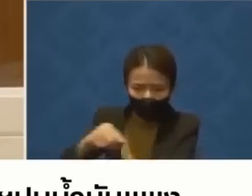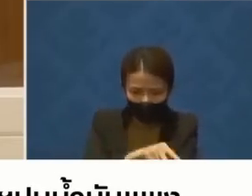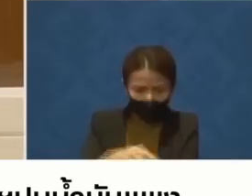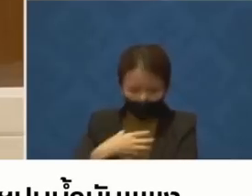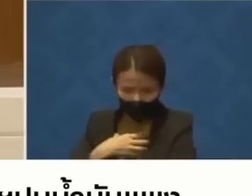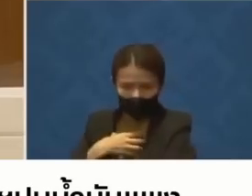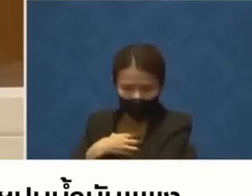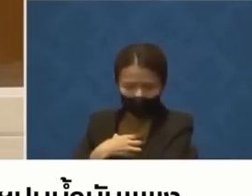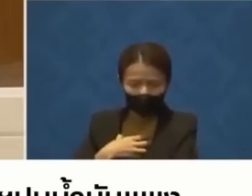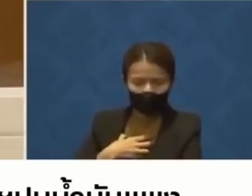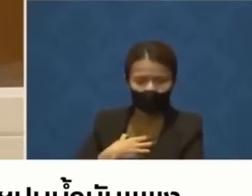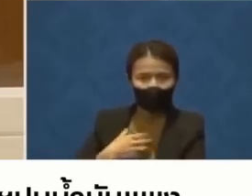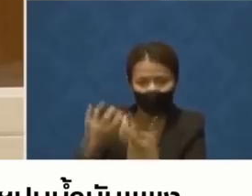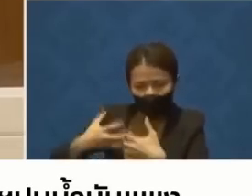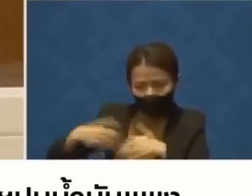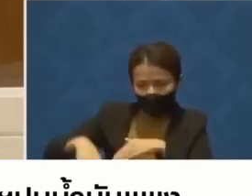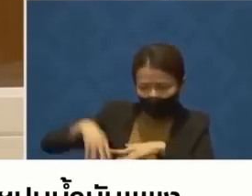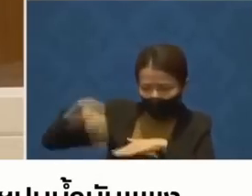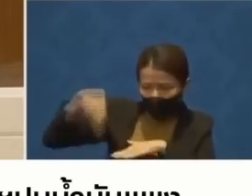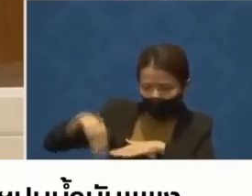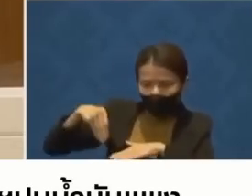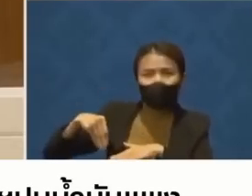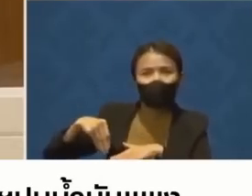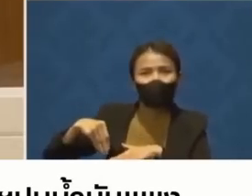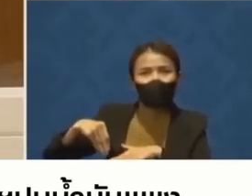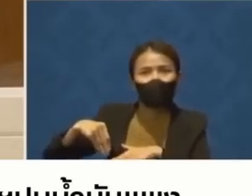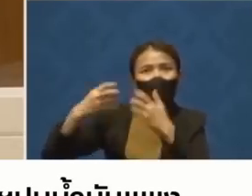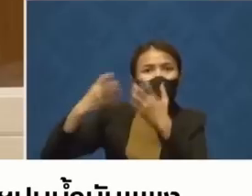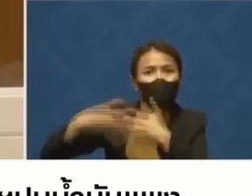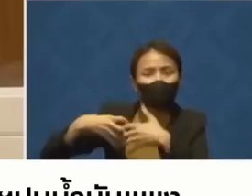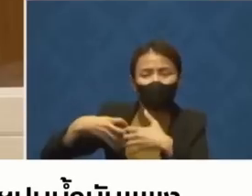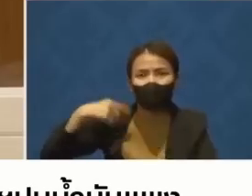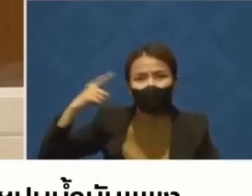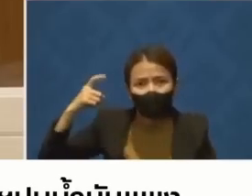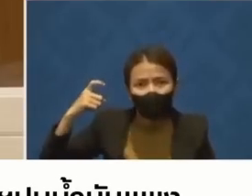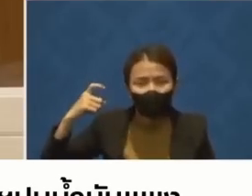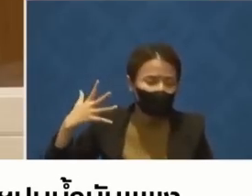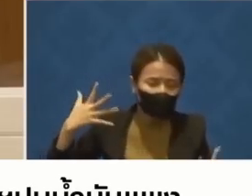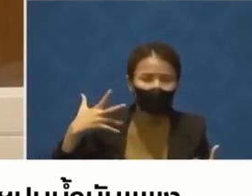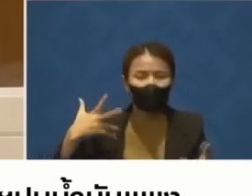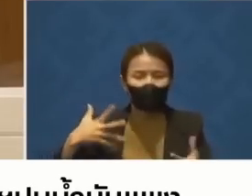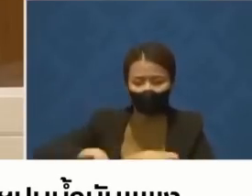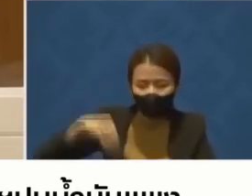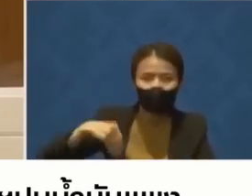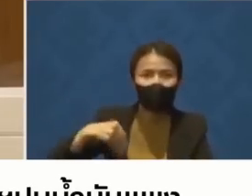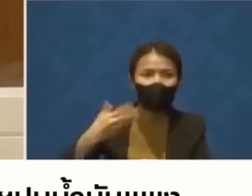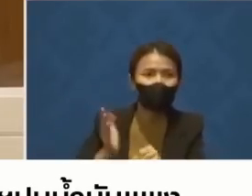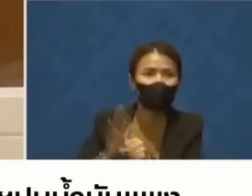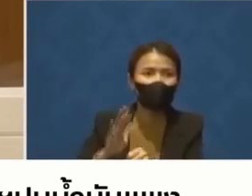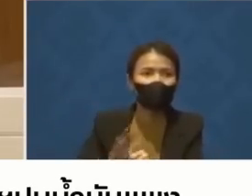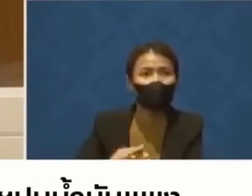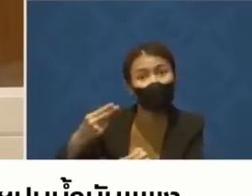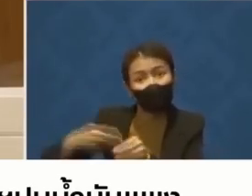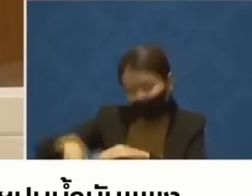ที่เกิดขึ้นก็คือกำลังการผลิตของโรงกลั่นกำลังการผลิตของโรงกลั่นไม่ใช่กำลังการผลิตของน้ำมันดิบ